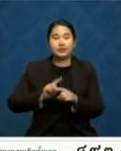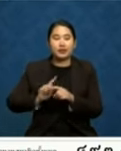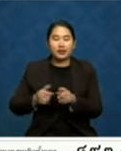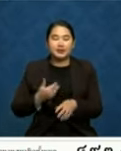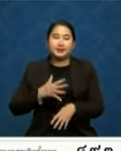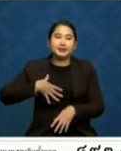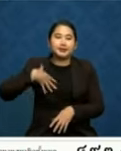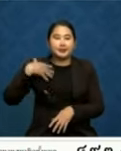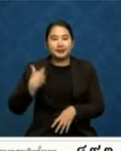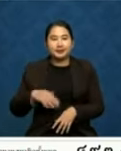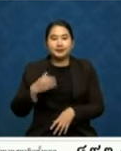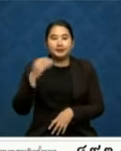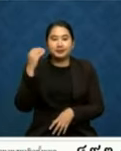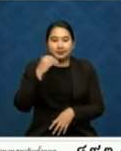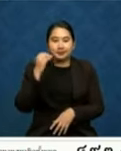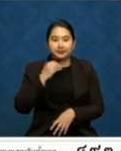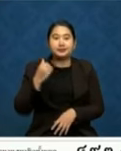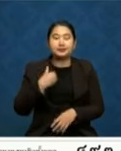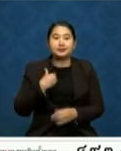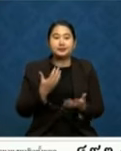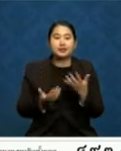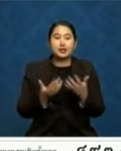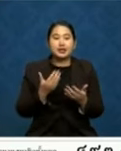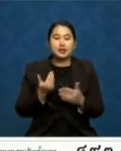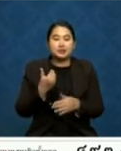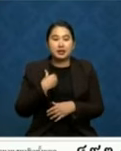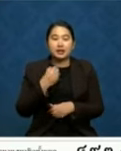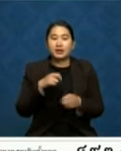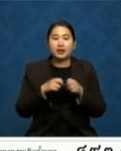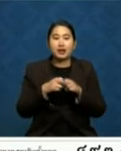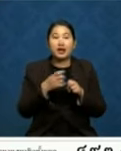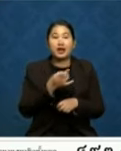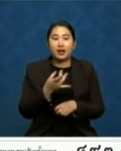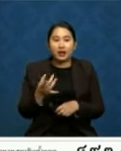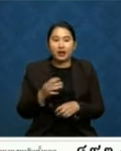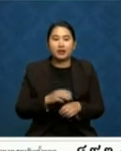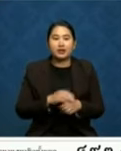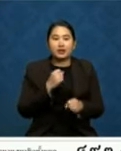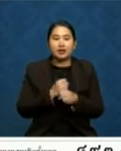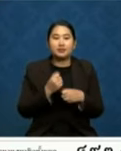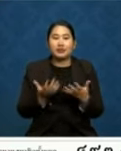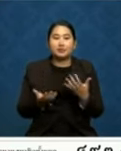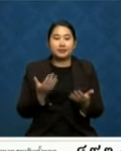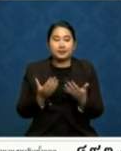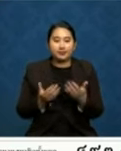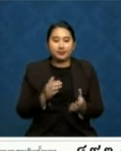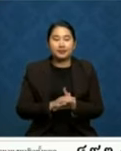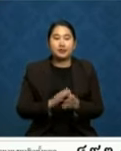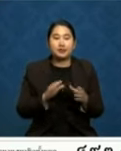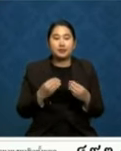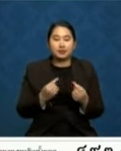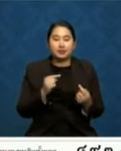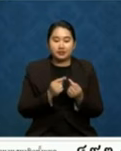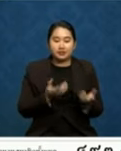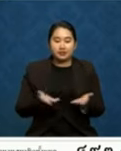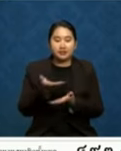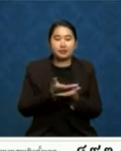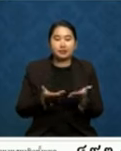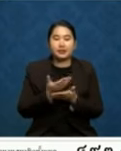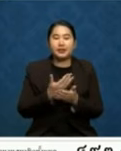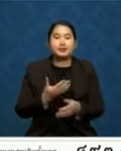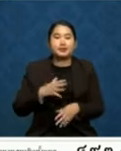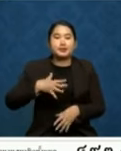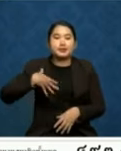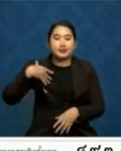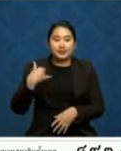ายนิ่งอยู่ในสภาหรือไปตกค้างตรงไหนทำอย่างไรเราจึงจะไม่ให้ผลการพิจารณาศึกษาสูญเปล่าอย